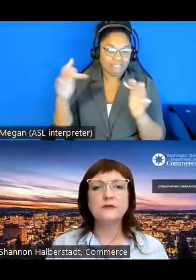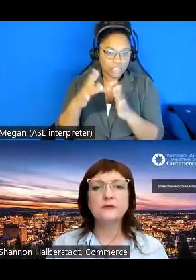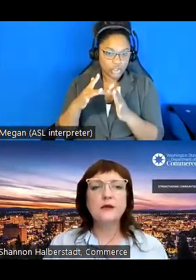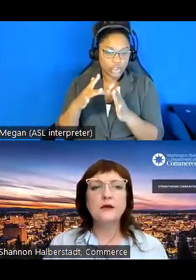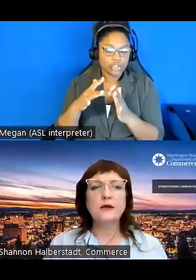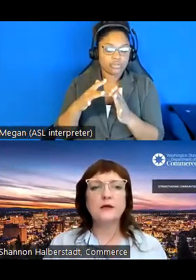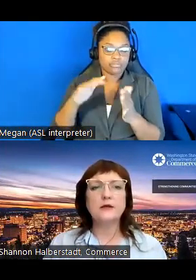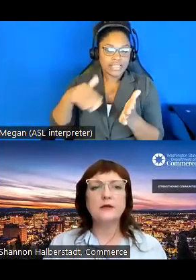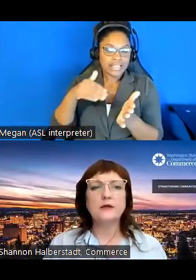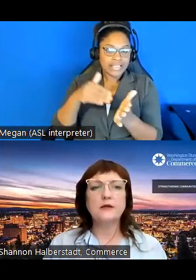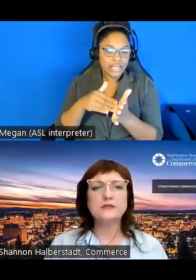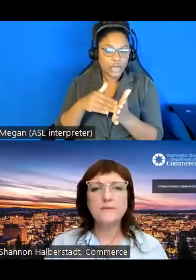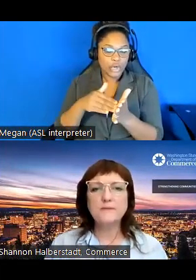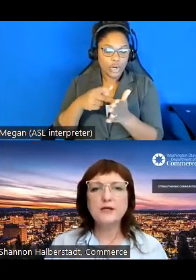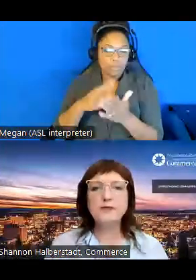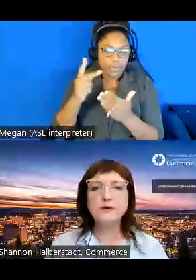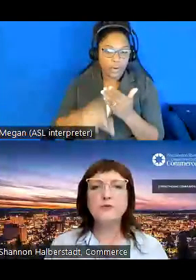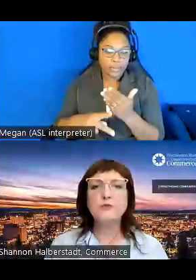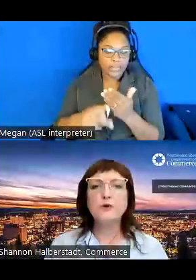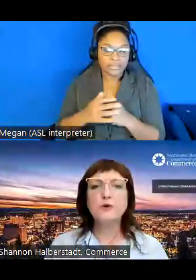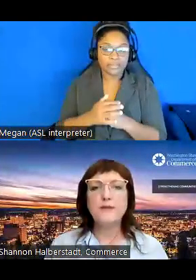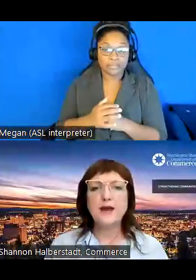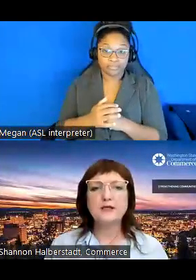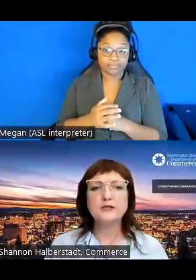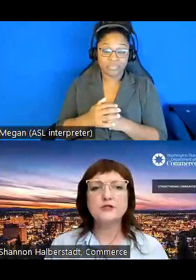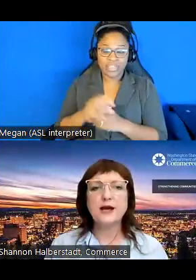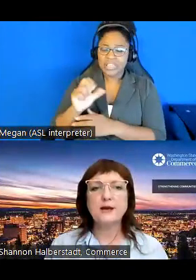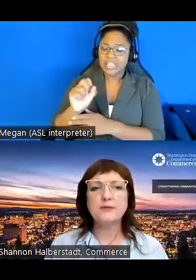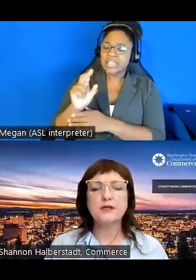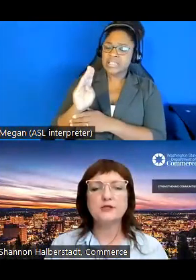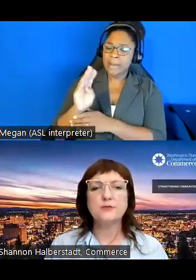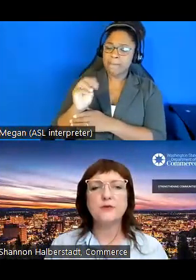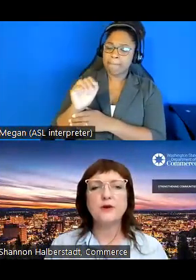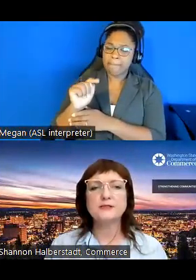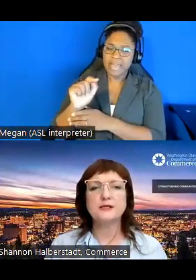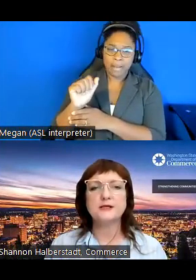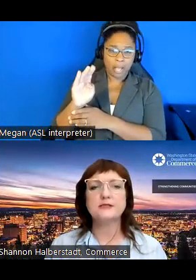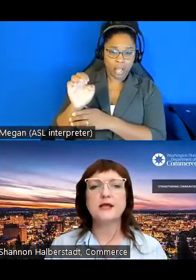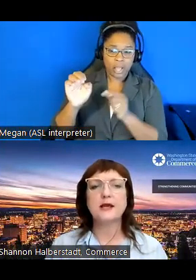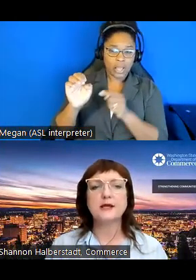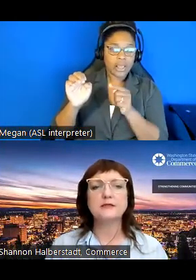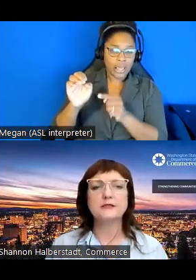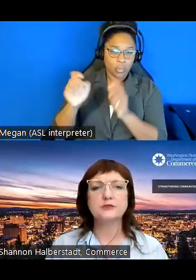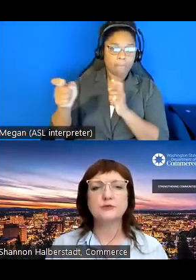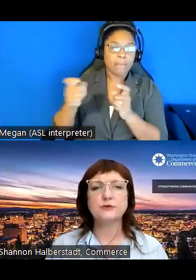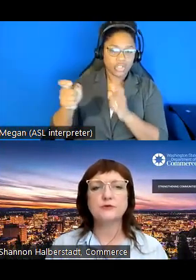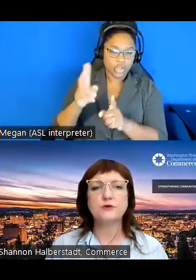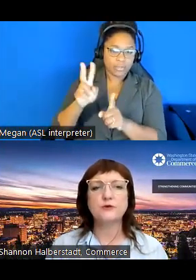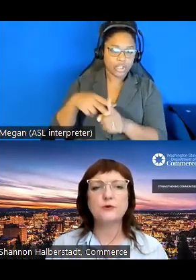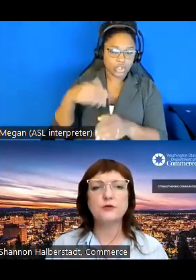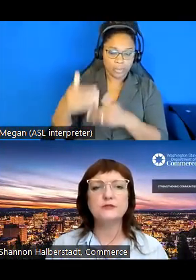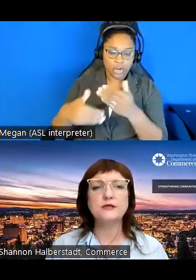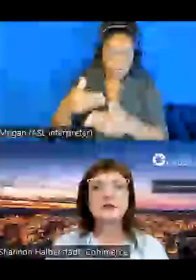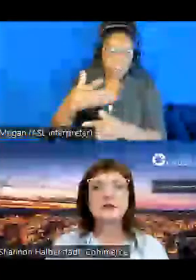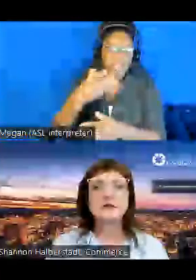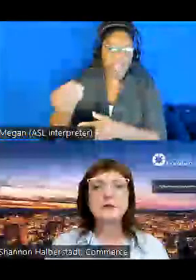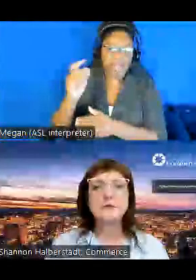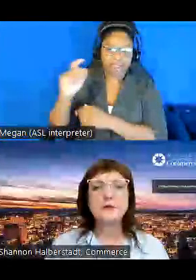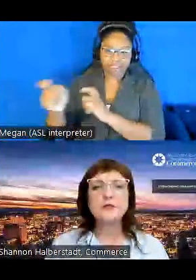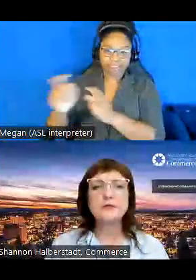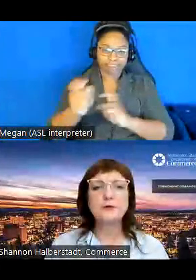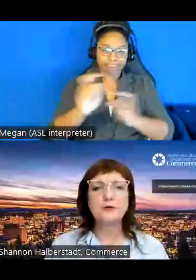파트너십을 맺었는데요. 이 WWR 5차와 그 컨벤션 프로그램을 진행하기